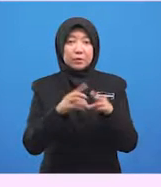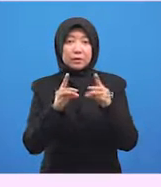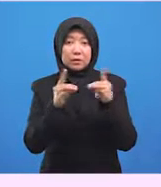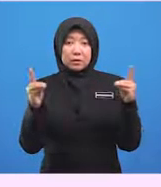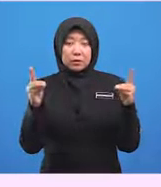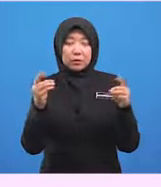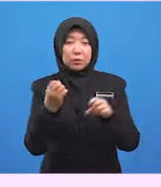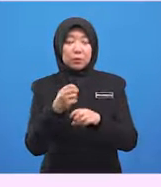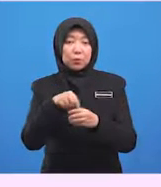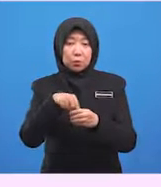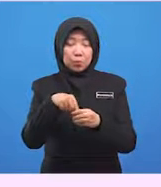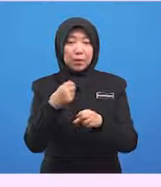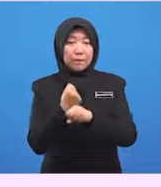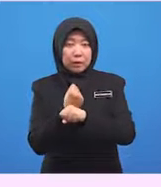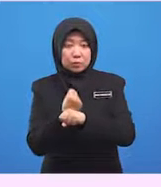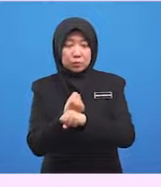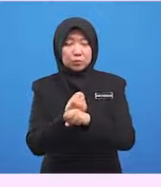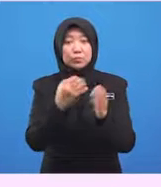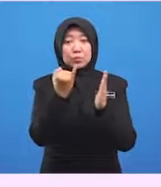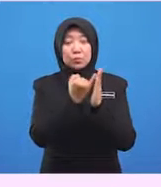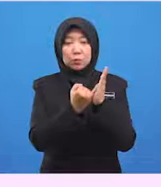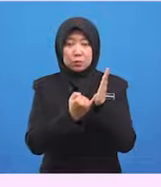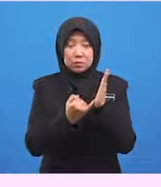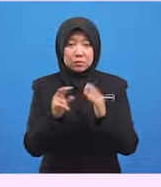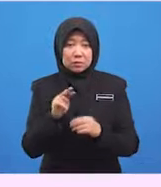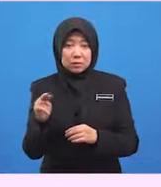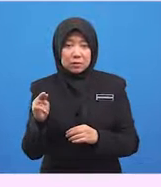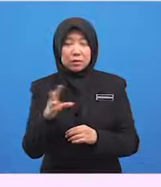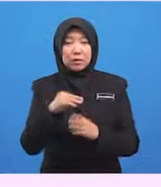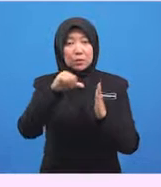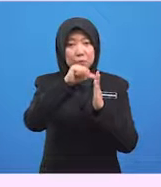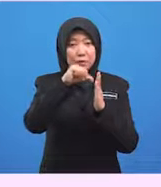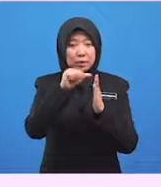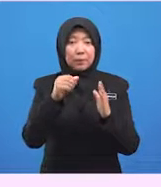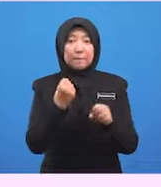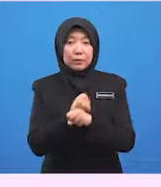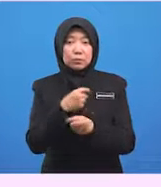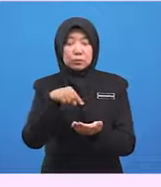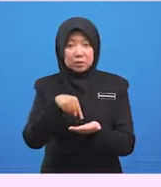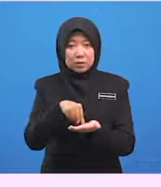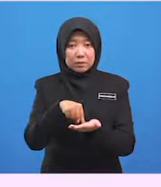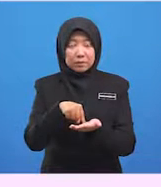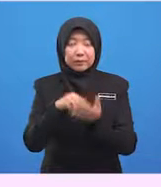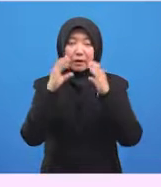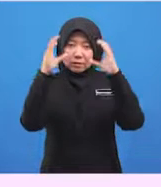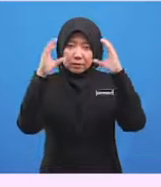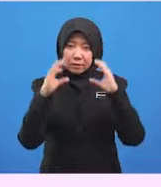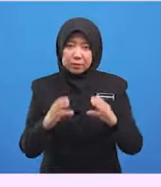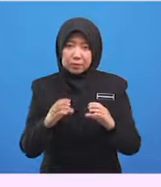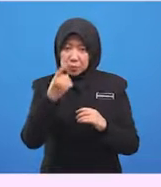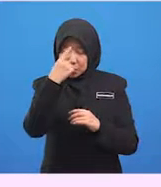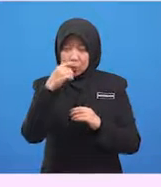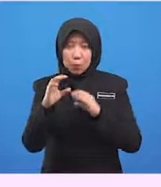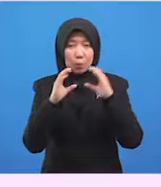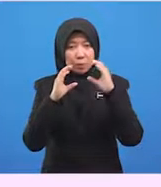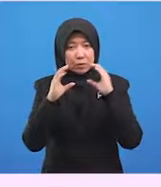batu lukisan-lukisan di dinding gua dan ukiran batu ini merupakan cara komunikasi